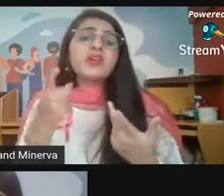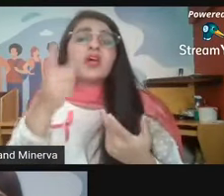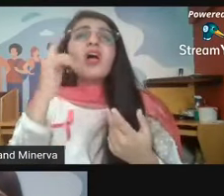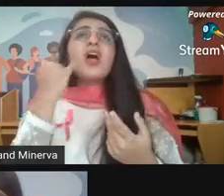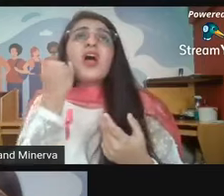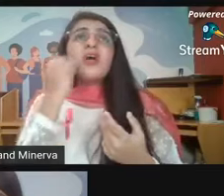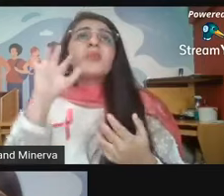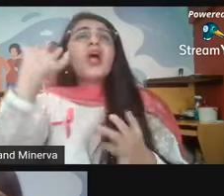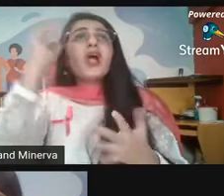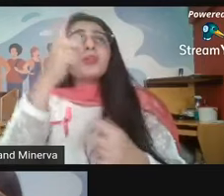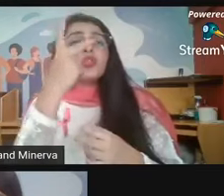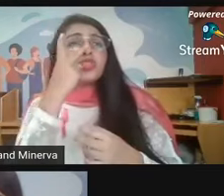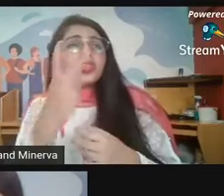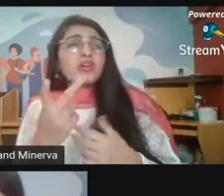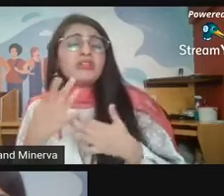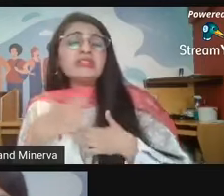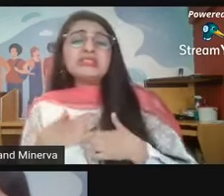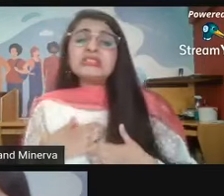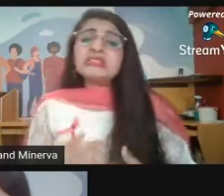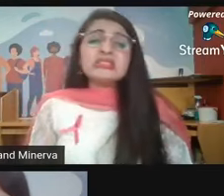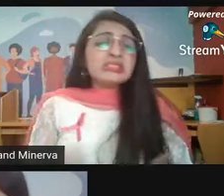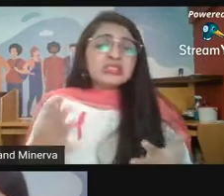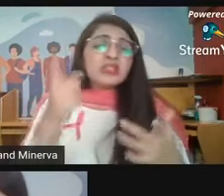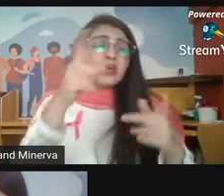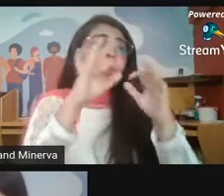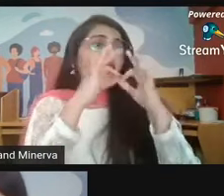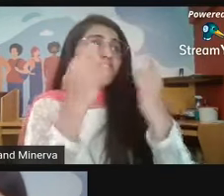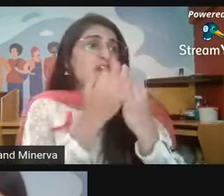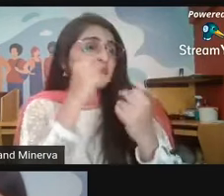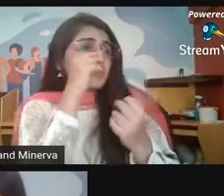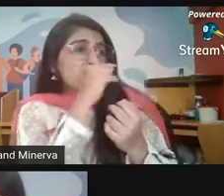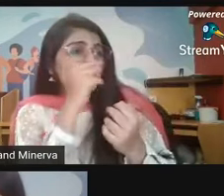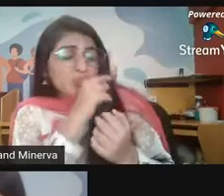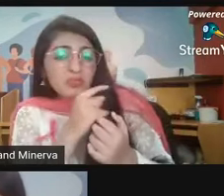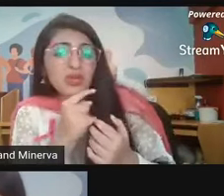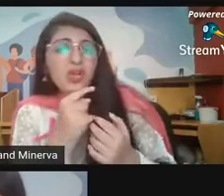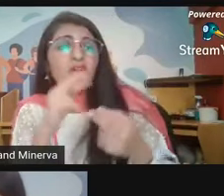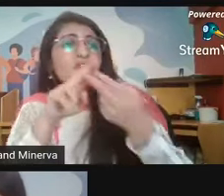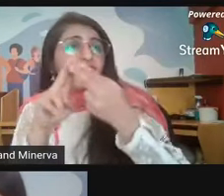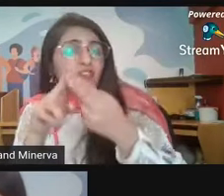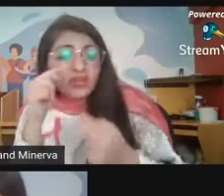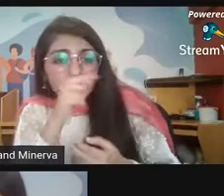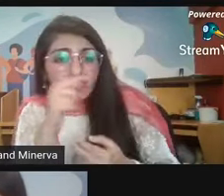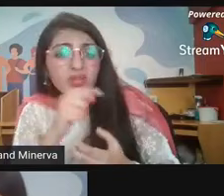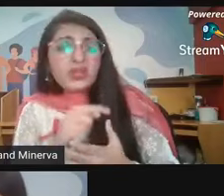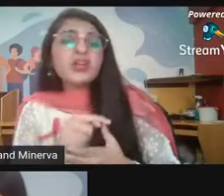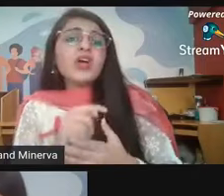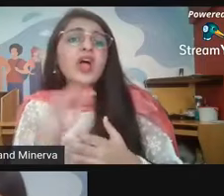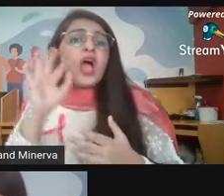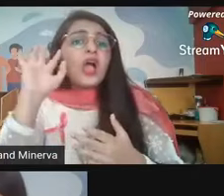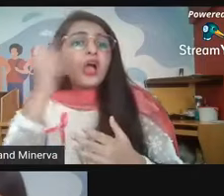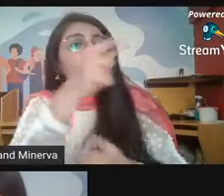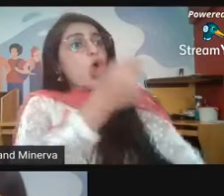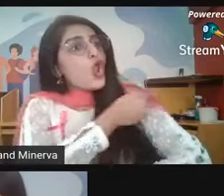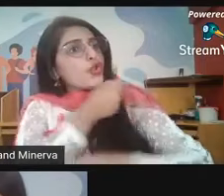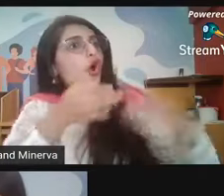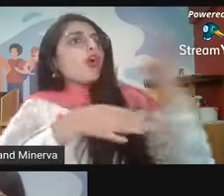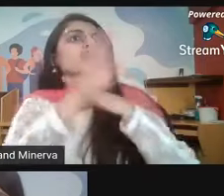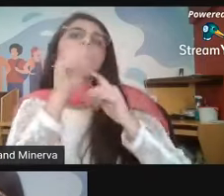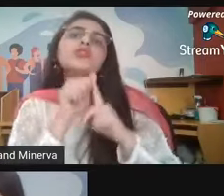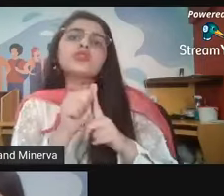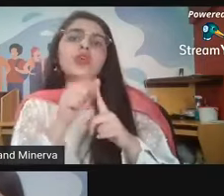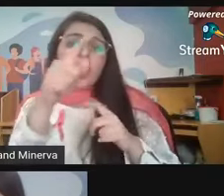yourself very much uncomfortable in discussing it among your family or with friends, you can always and always go to a